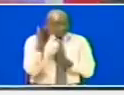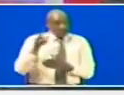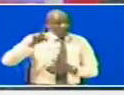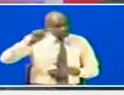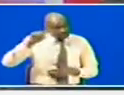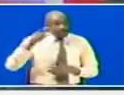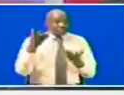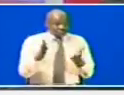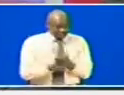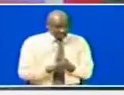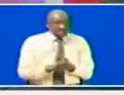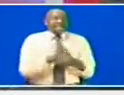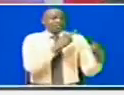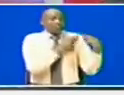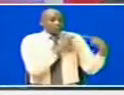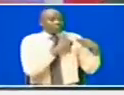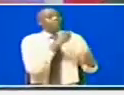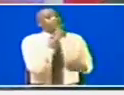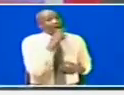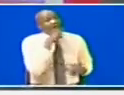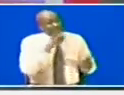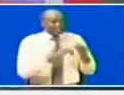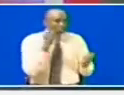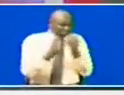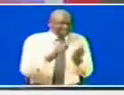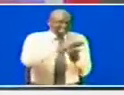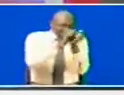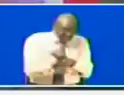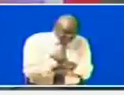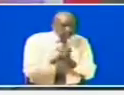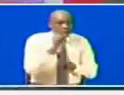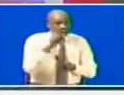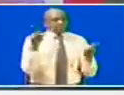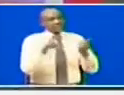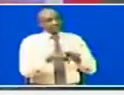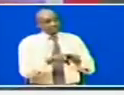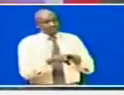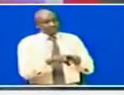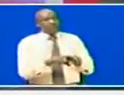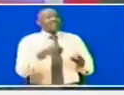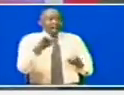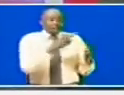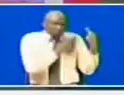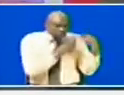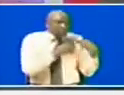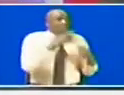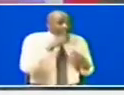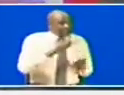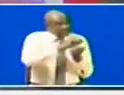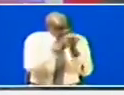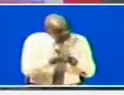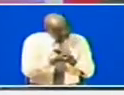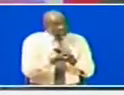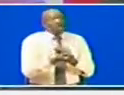na Facebook: je, jukumu la mume limebadilika katika jamii ya sasa? Swali: je, jukumu la mume limebadilika